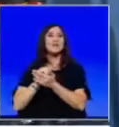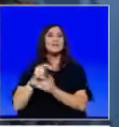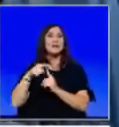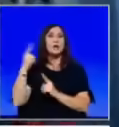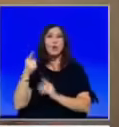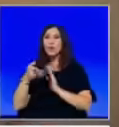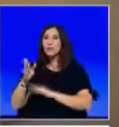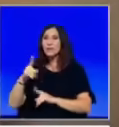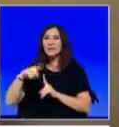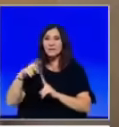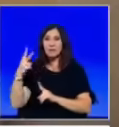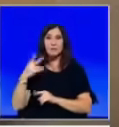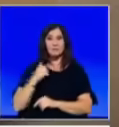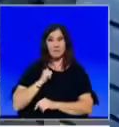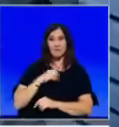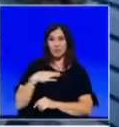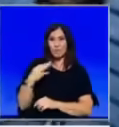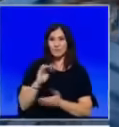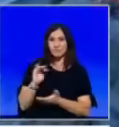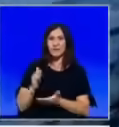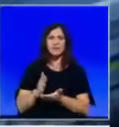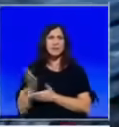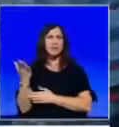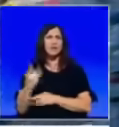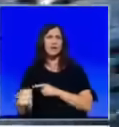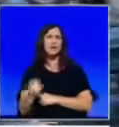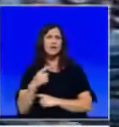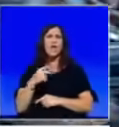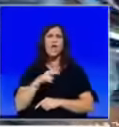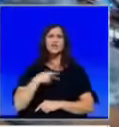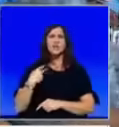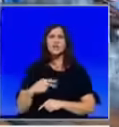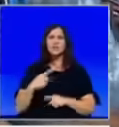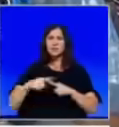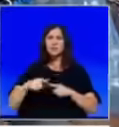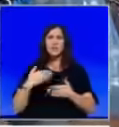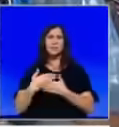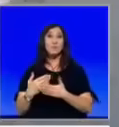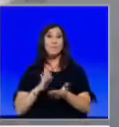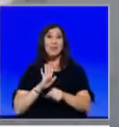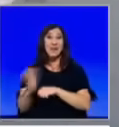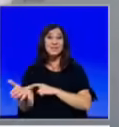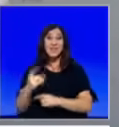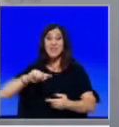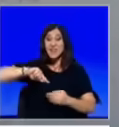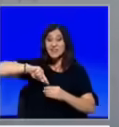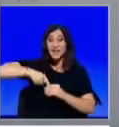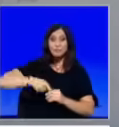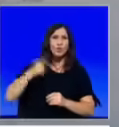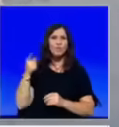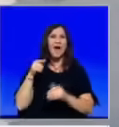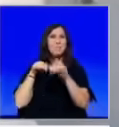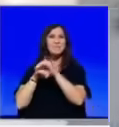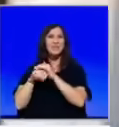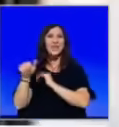пазят опасните предмети. Сред тях хиляди швейцарски нощчета и близо 15 000 тирбушона. Ето пещерата на